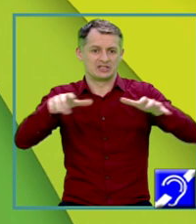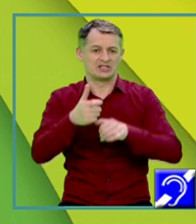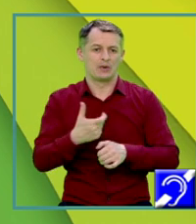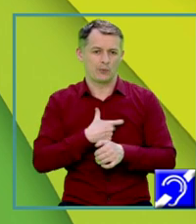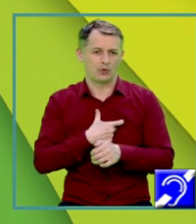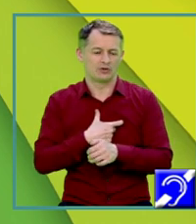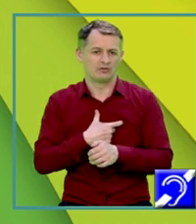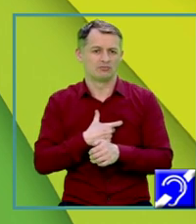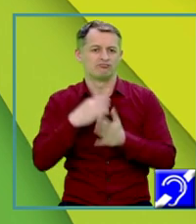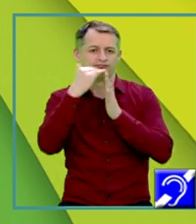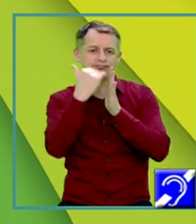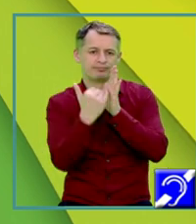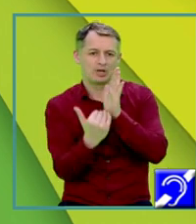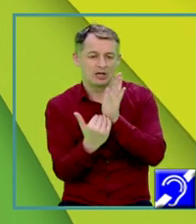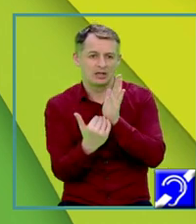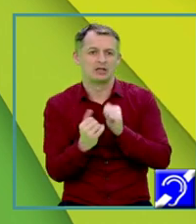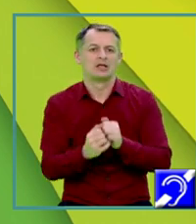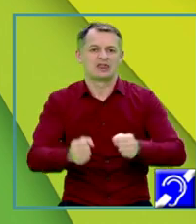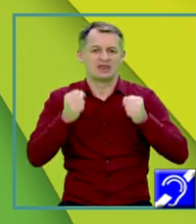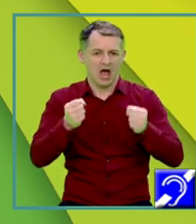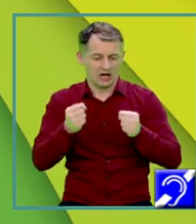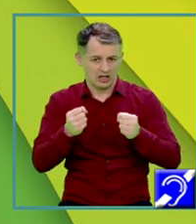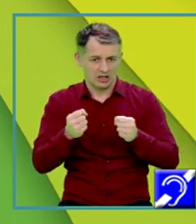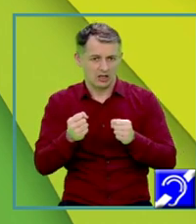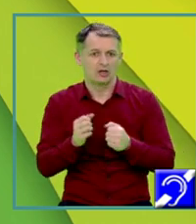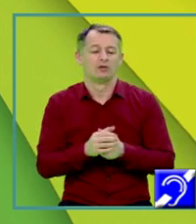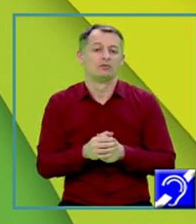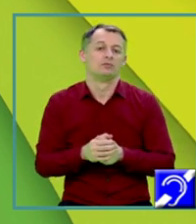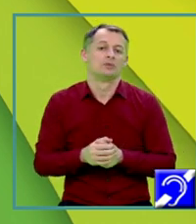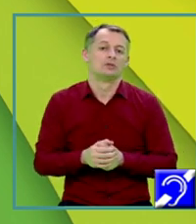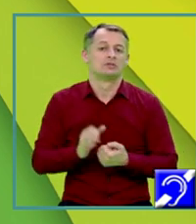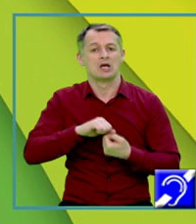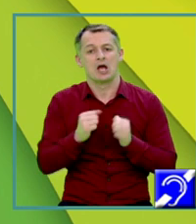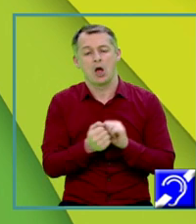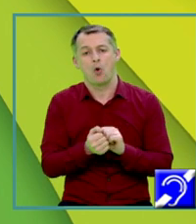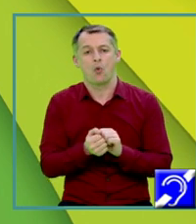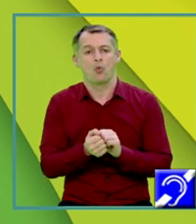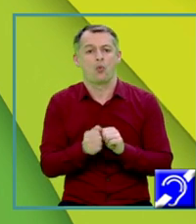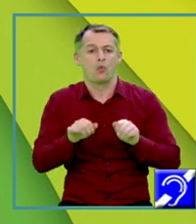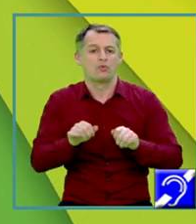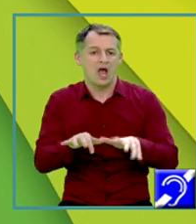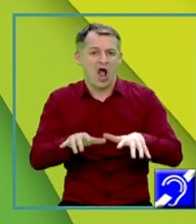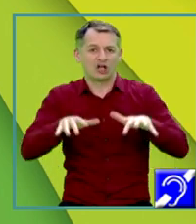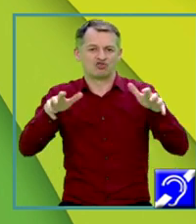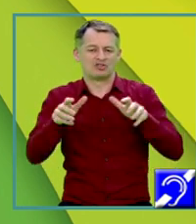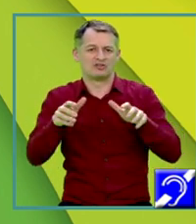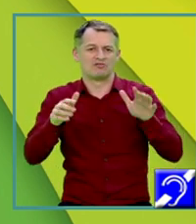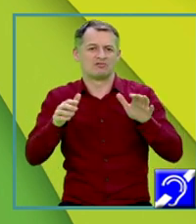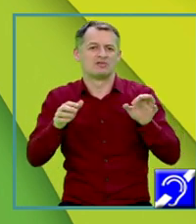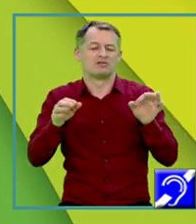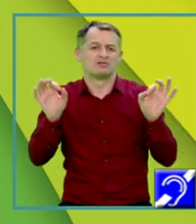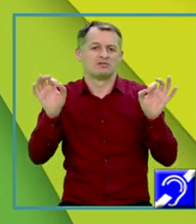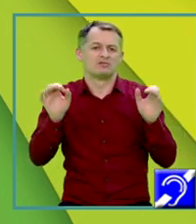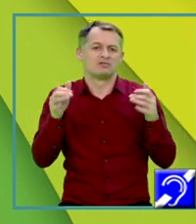tari, cum este acidul clorhidric, acidul sulfuric, acidul azotic, sau acizi slabi, cum este acidul